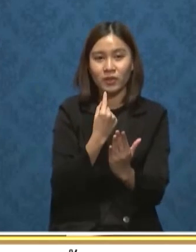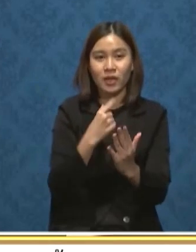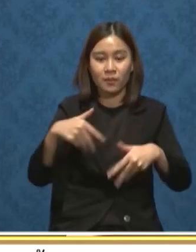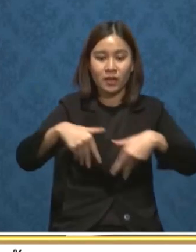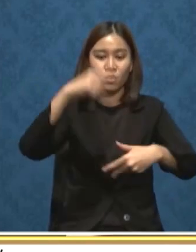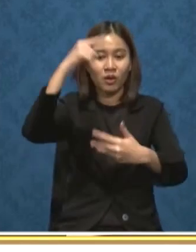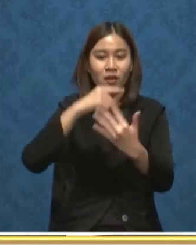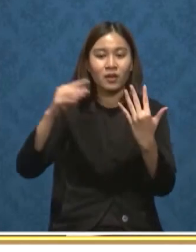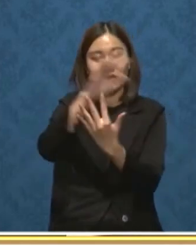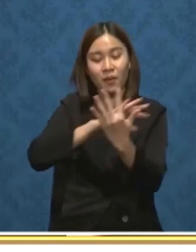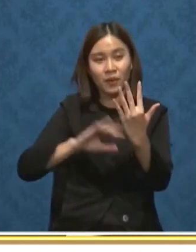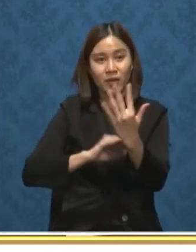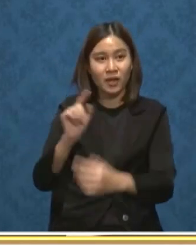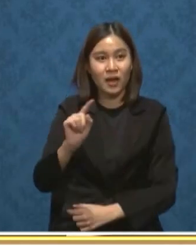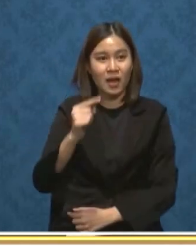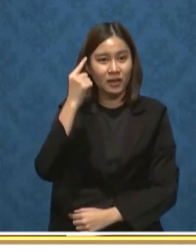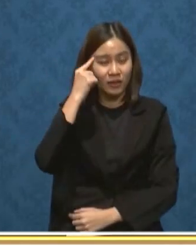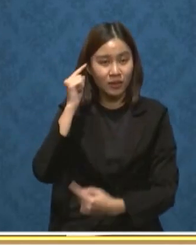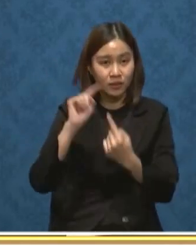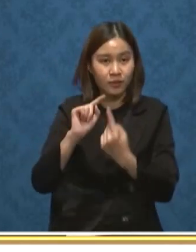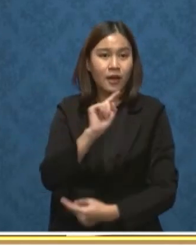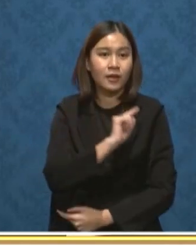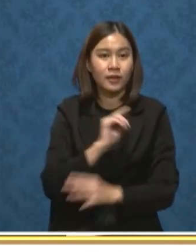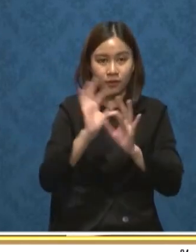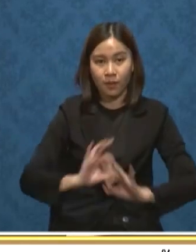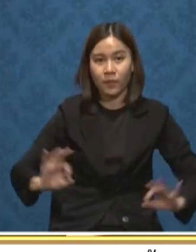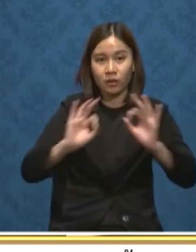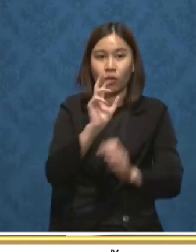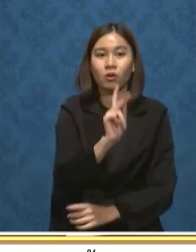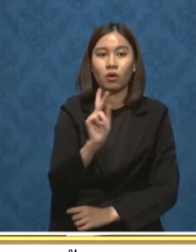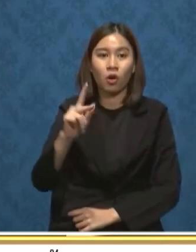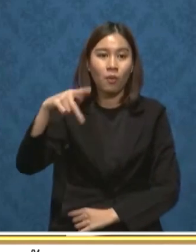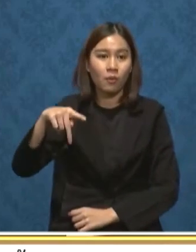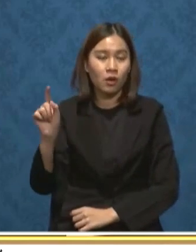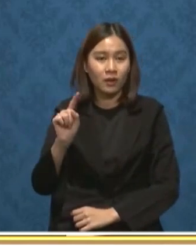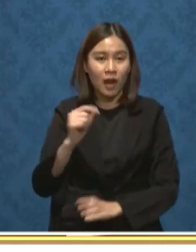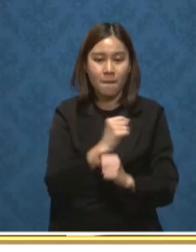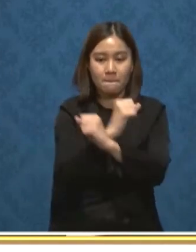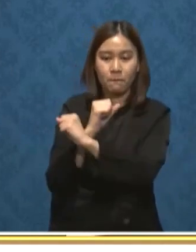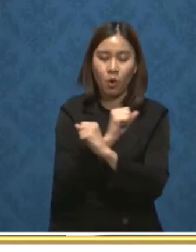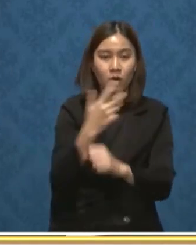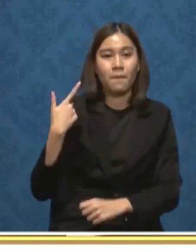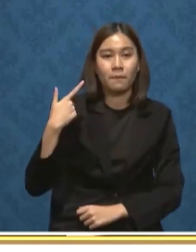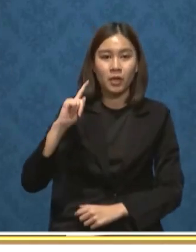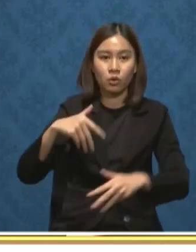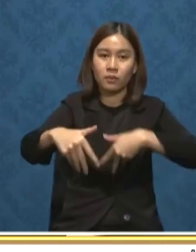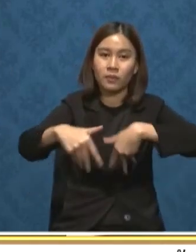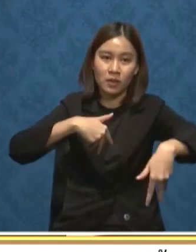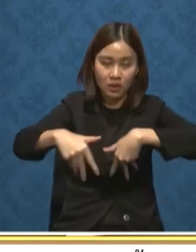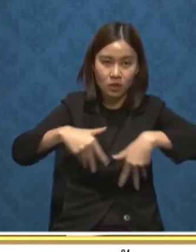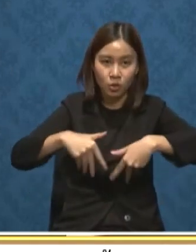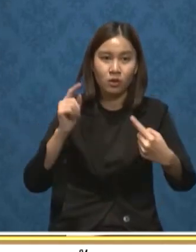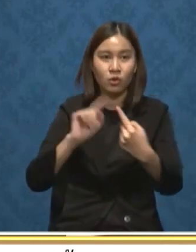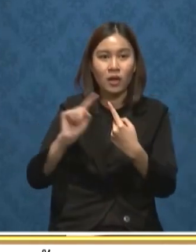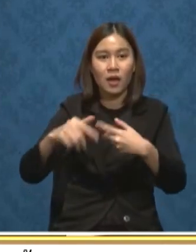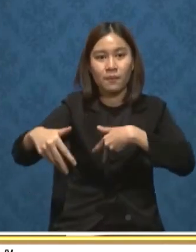เทศได้ตันหนักถึหน้าที่สำคญของก.ก.พ. คือการปกตองผลประโยชนของประชาชนเพ